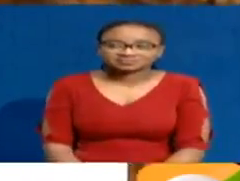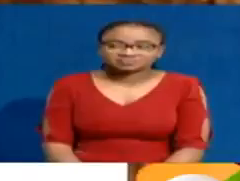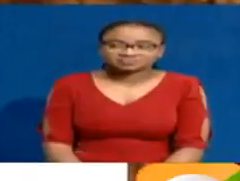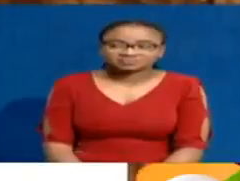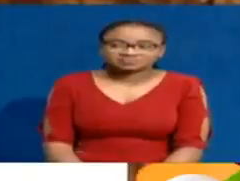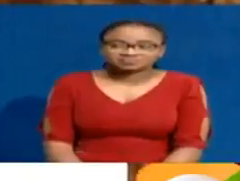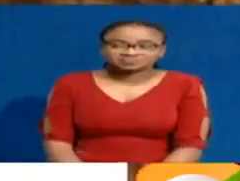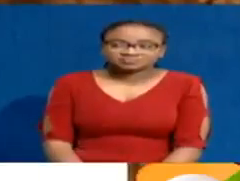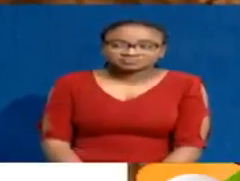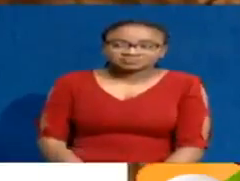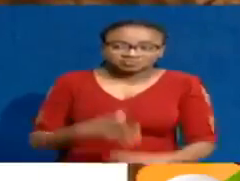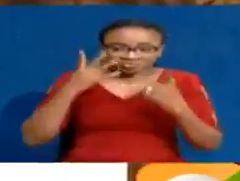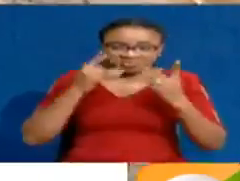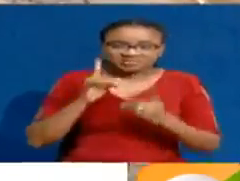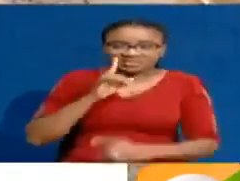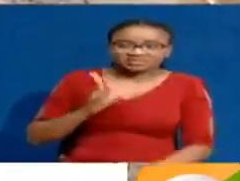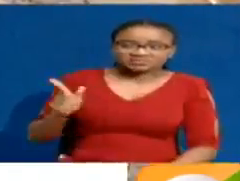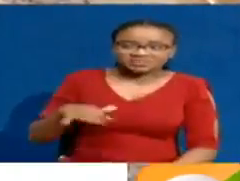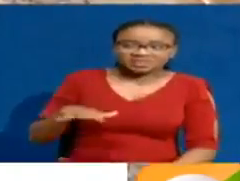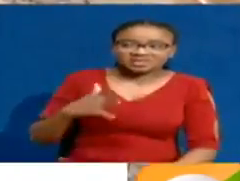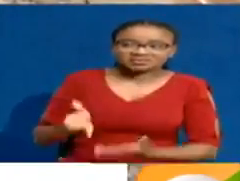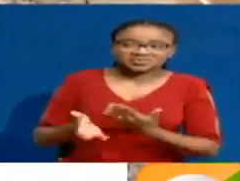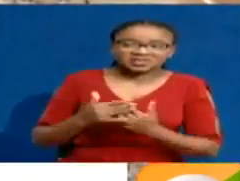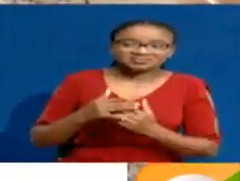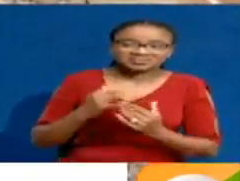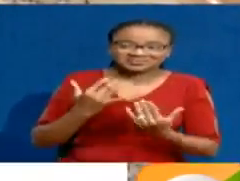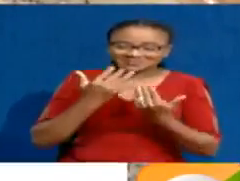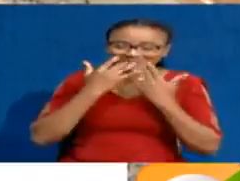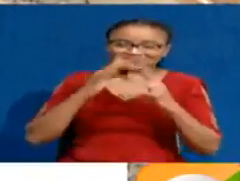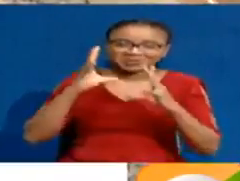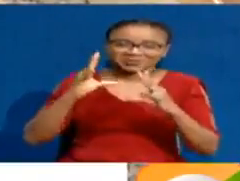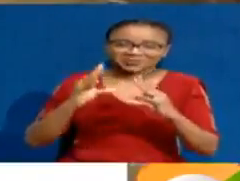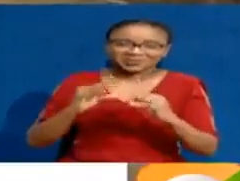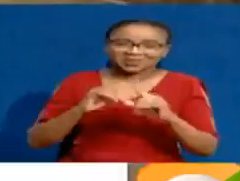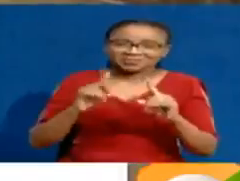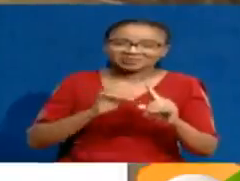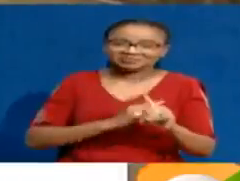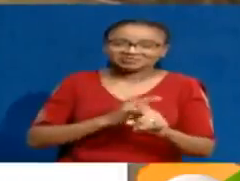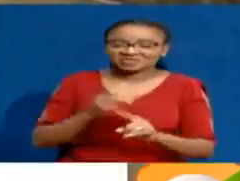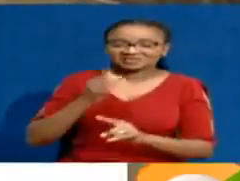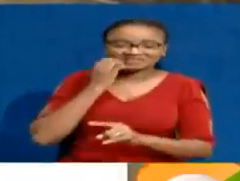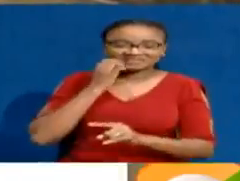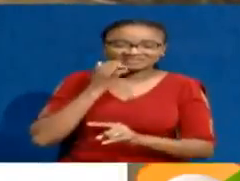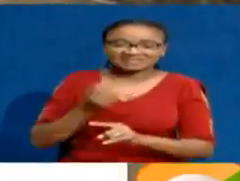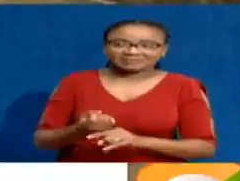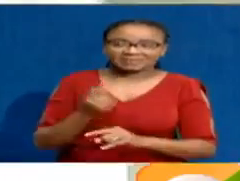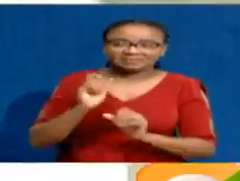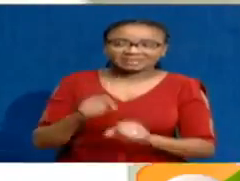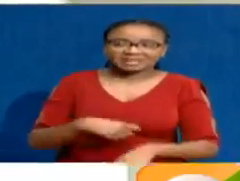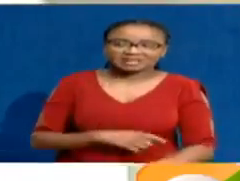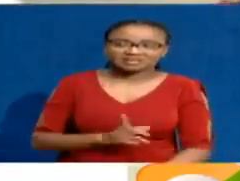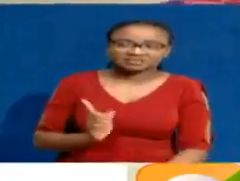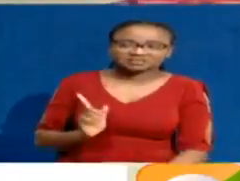Katika nyumba hii wameamua kutoboa sehemu hii angalau kupunguza uvundo, ila hofu ya mlipuko wa magonjwa ndio inaendelea kuwakodolea